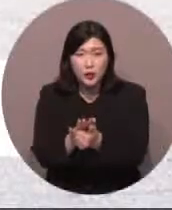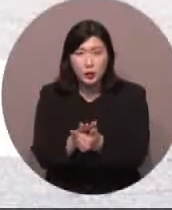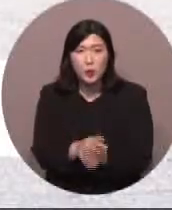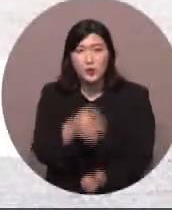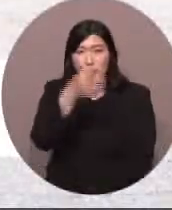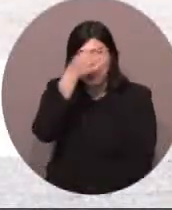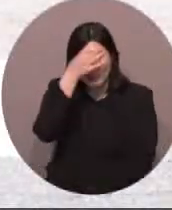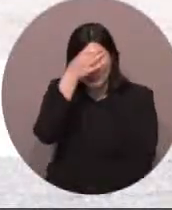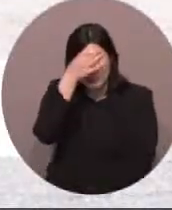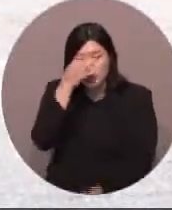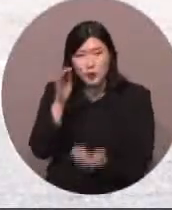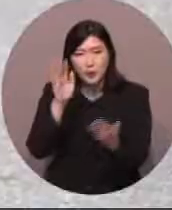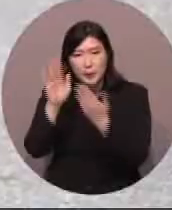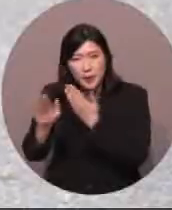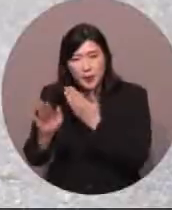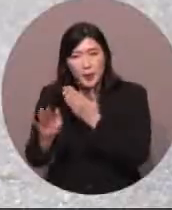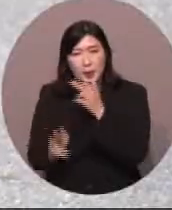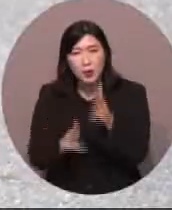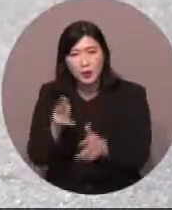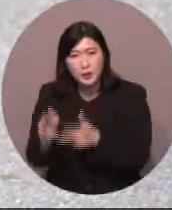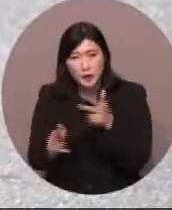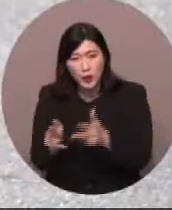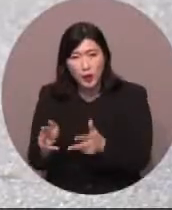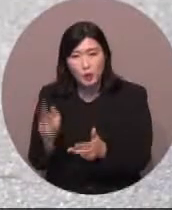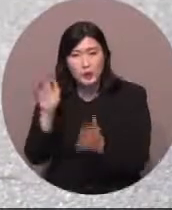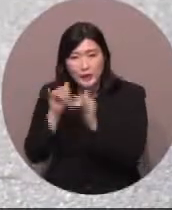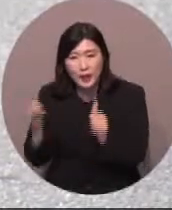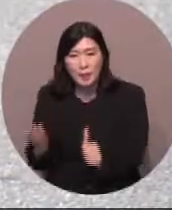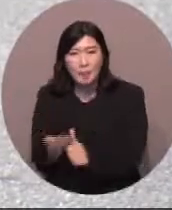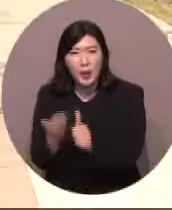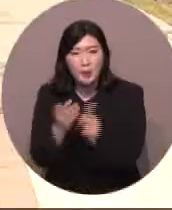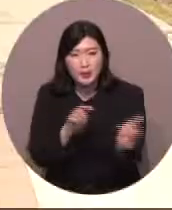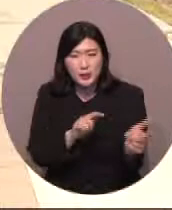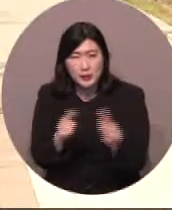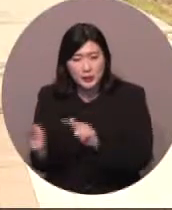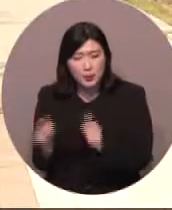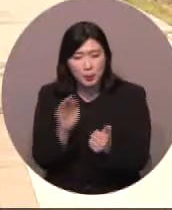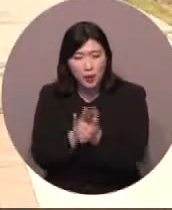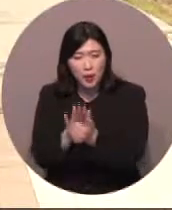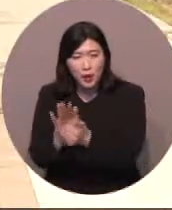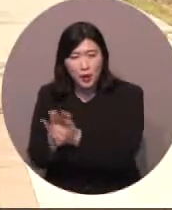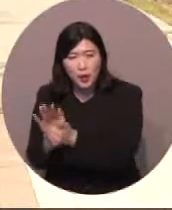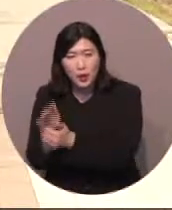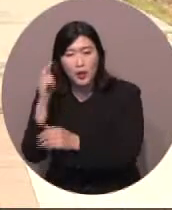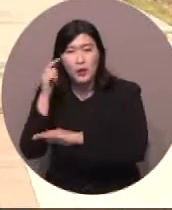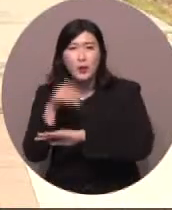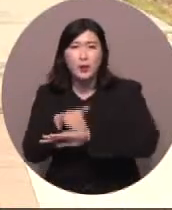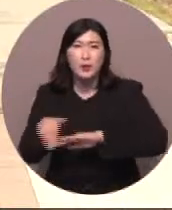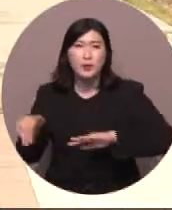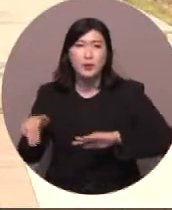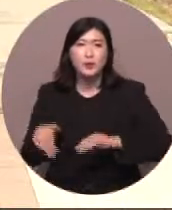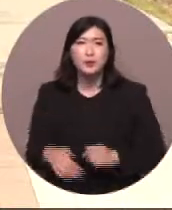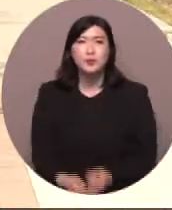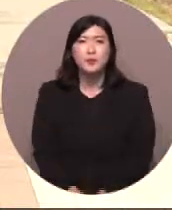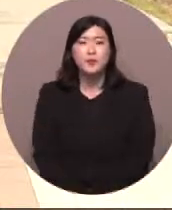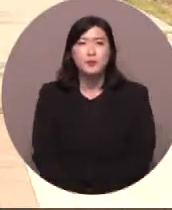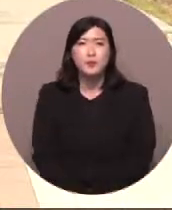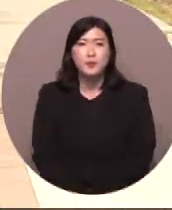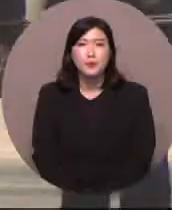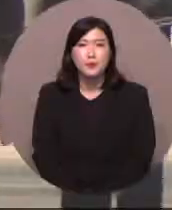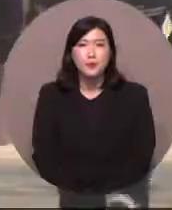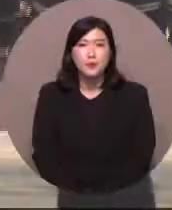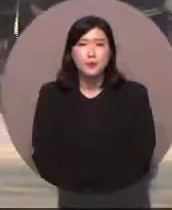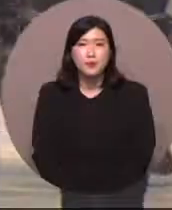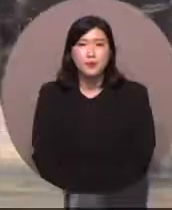지원받아 신산업 신기술 분야 미래인재 양성과 공유 협업 체계 강화를 중점적으로 추진하게